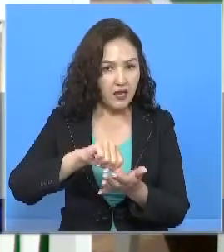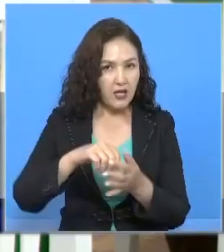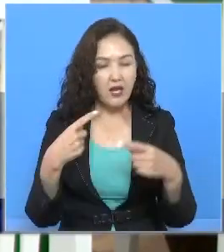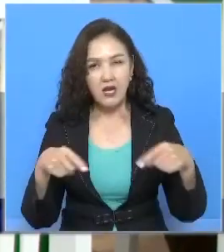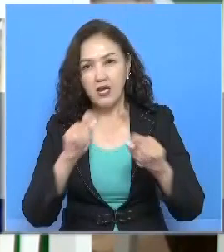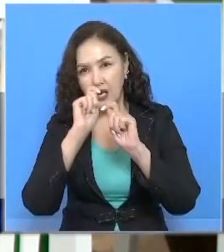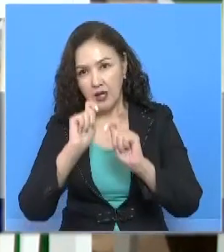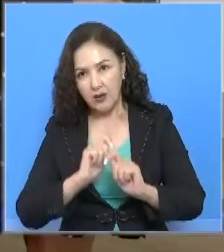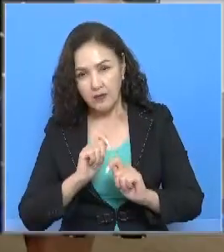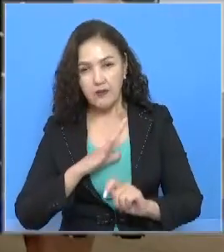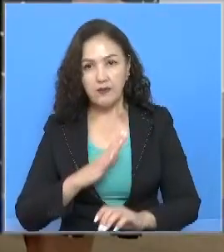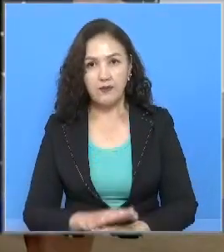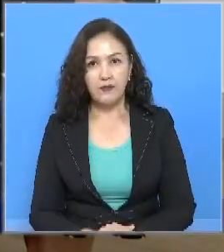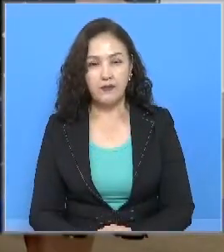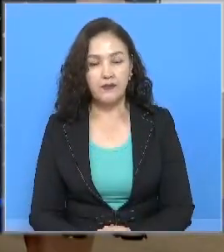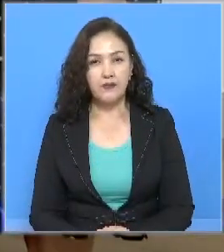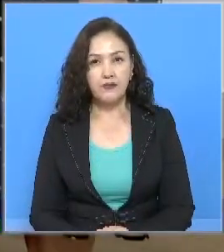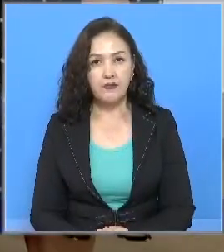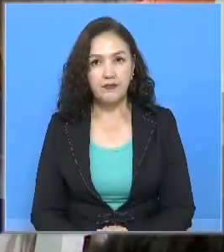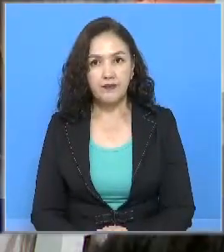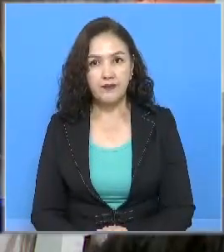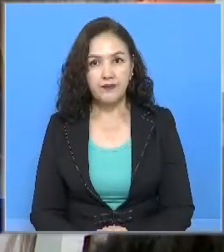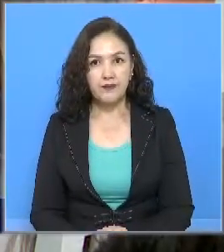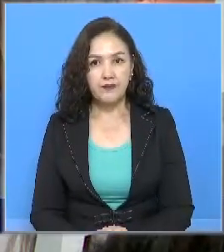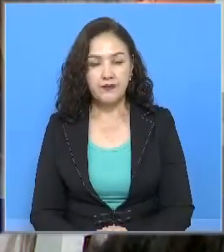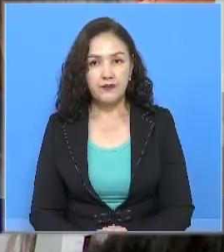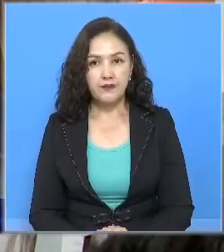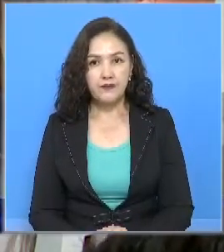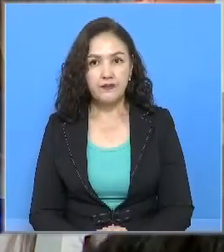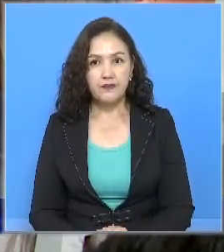түрлі сыйлықтар табысталды. Нұрбол Жауынбаев, Бақытжан Едігеев, Ақтөбе телеарнасы.